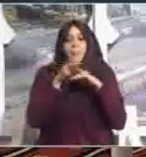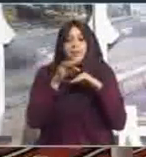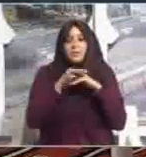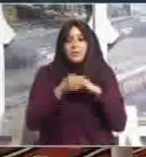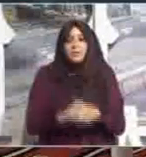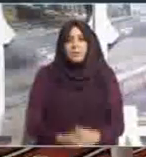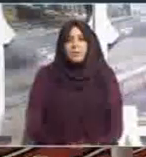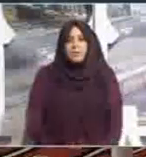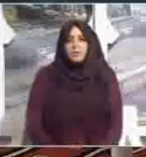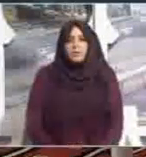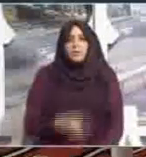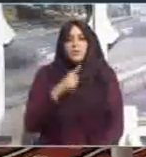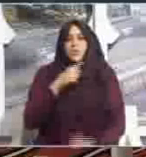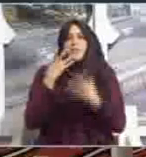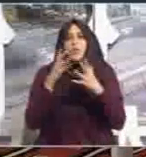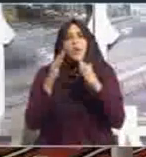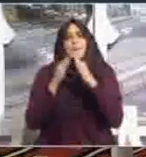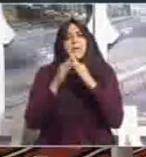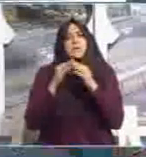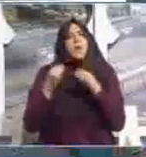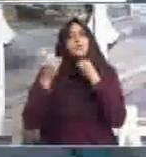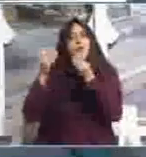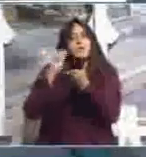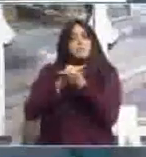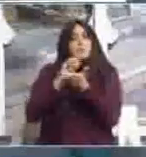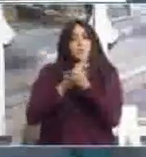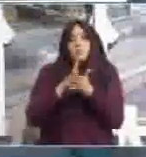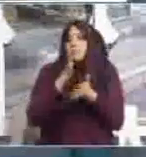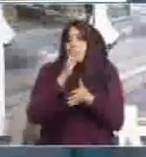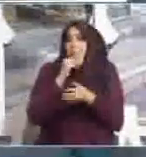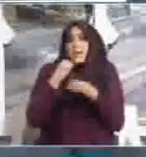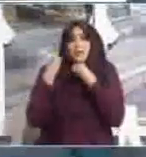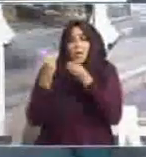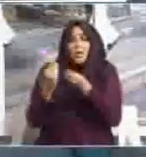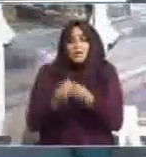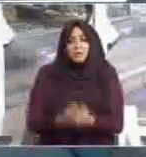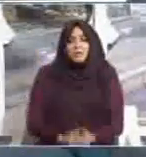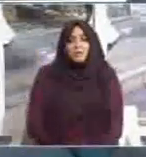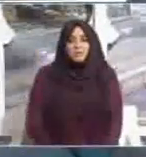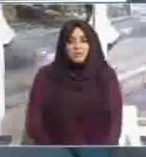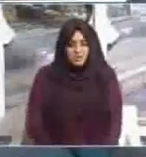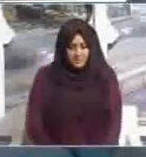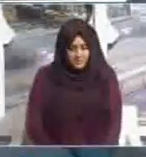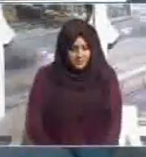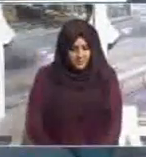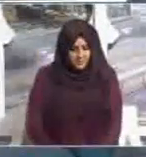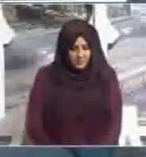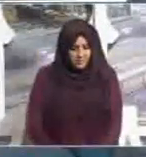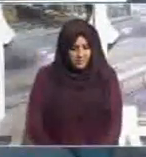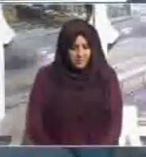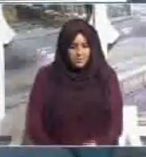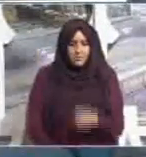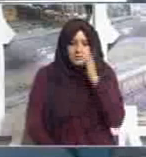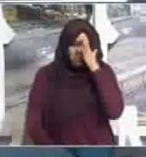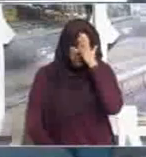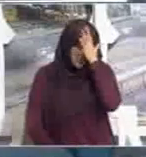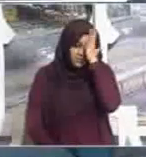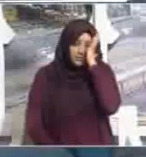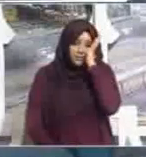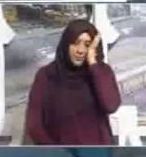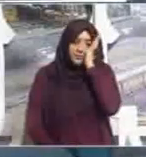حب الدار هذه نمدها له والدار هذه فيها الورات ما نقدرش يا ولدي نمدها له لانها تاع راجلك الثاني. نمدها